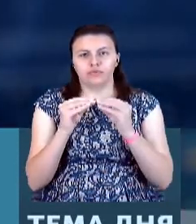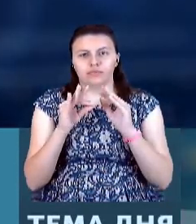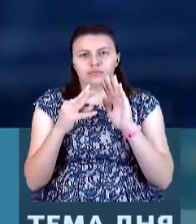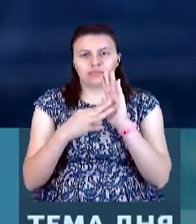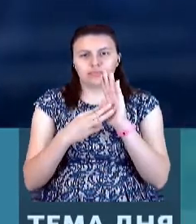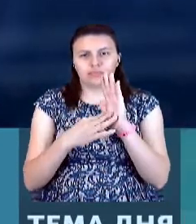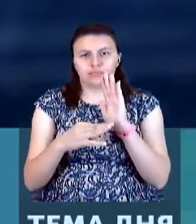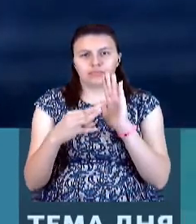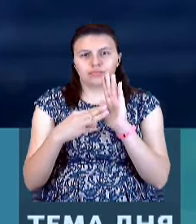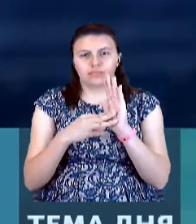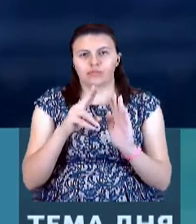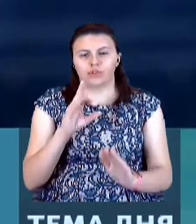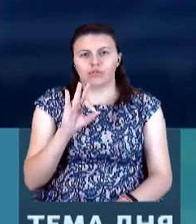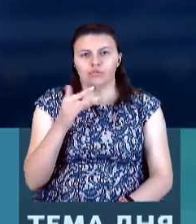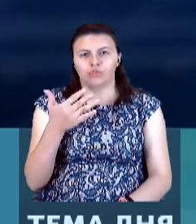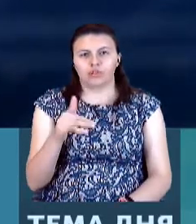050-210-08-98,